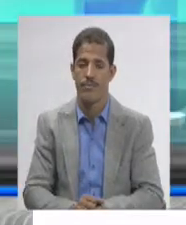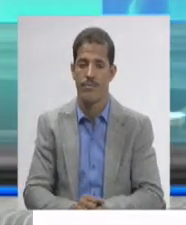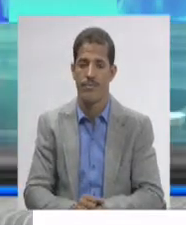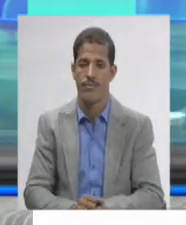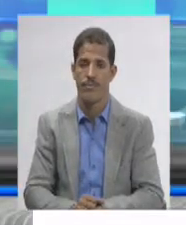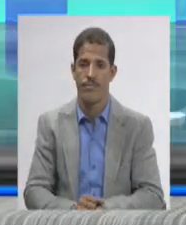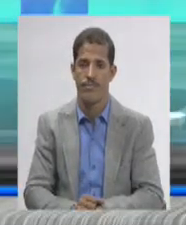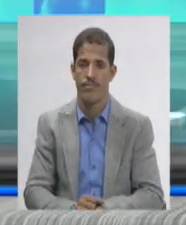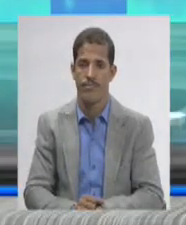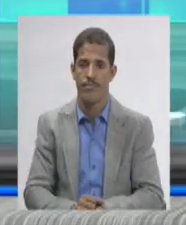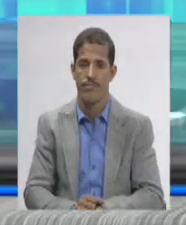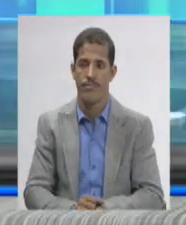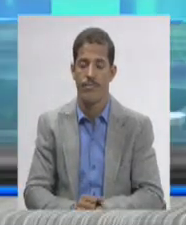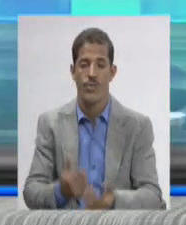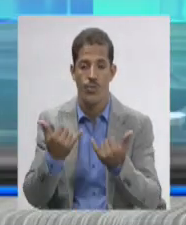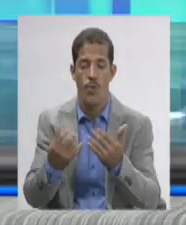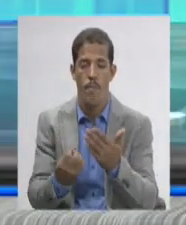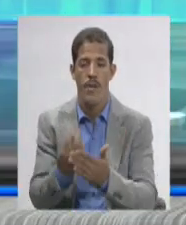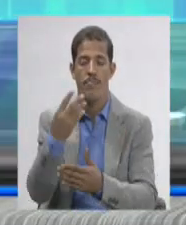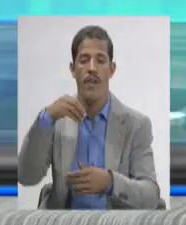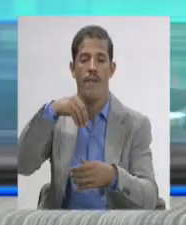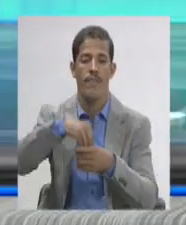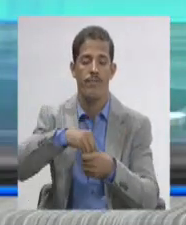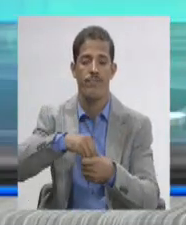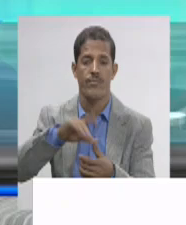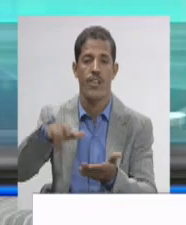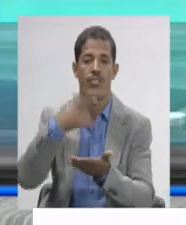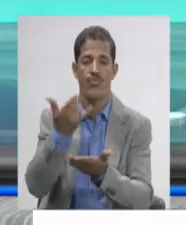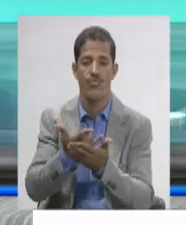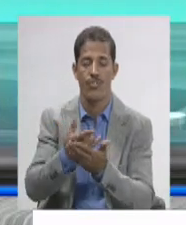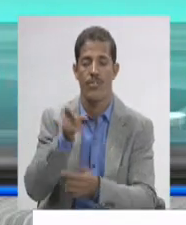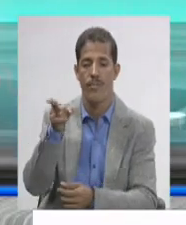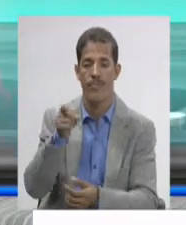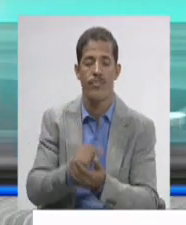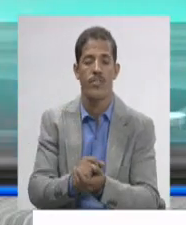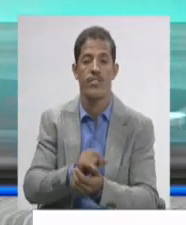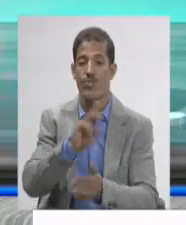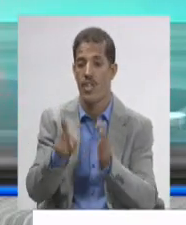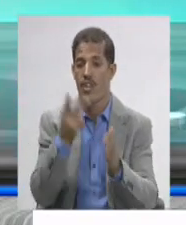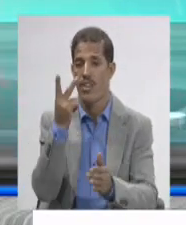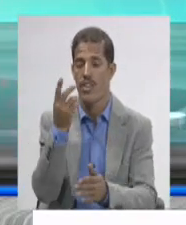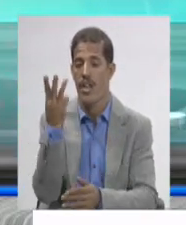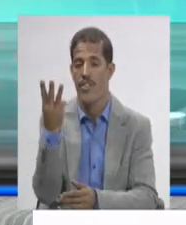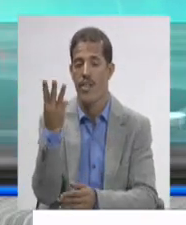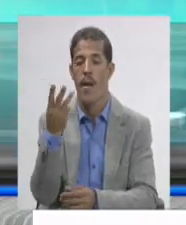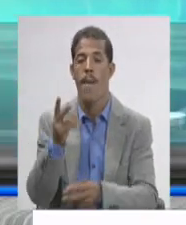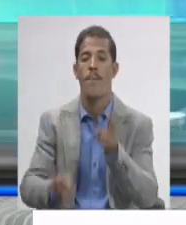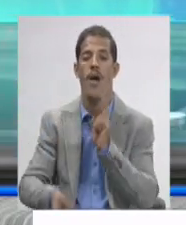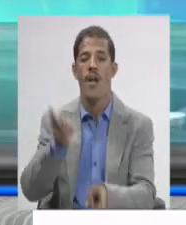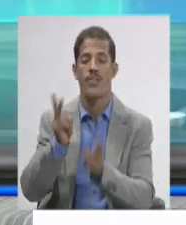المسابقه انطلقت صباح اليوم بمدينه تجك فعاليات النسخه الثالثه من المهرجان الدولي للتمور